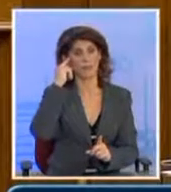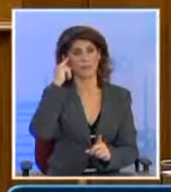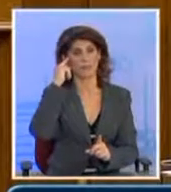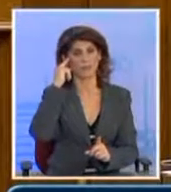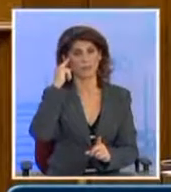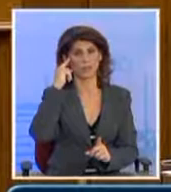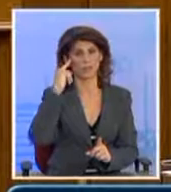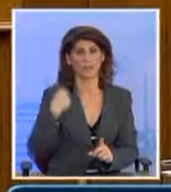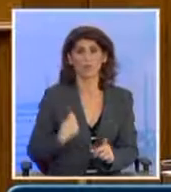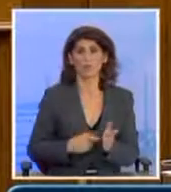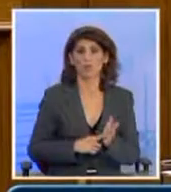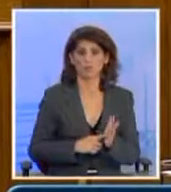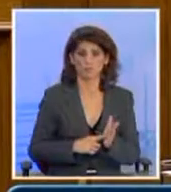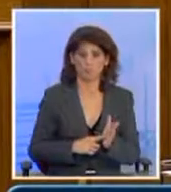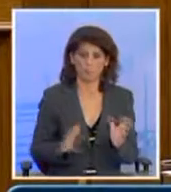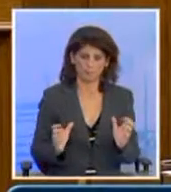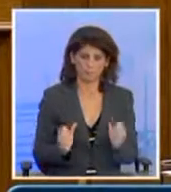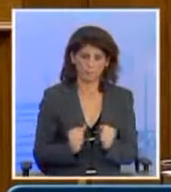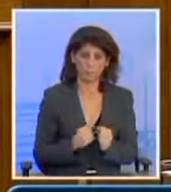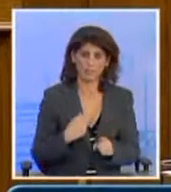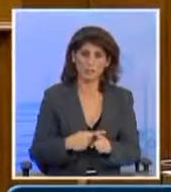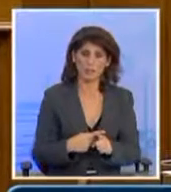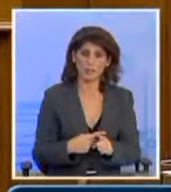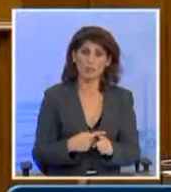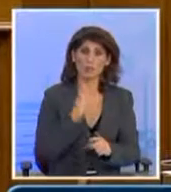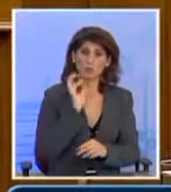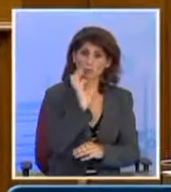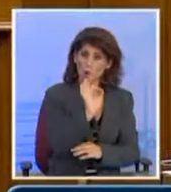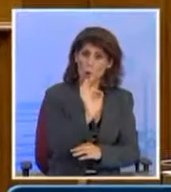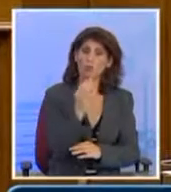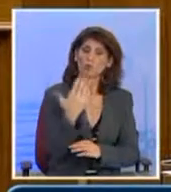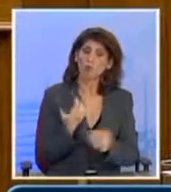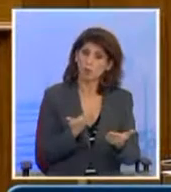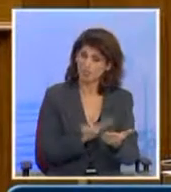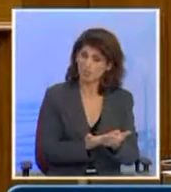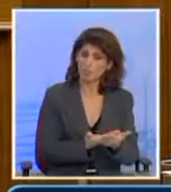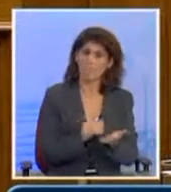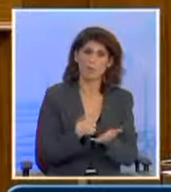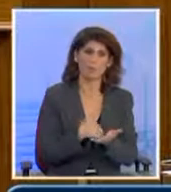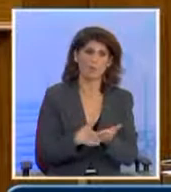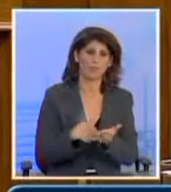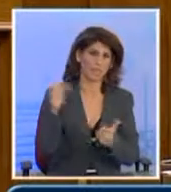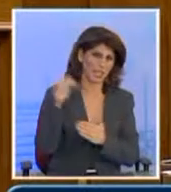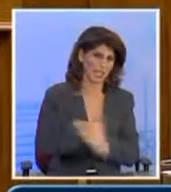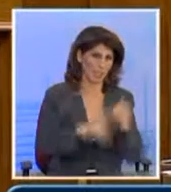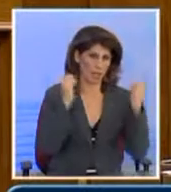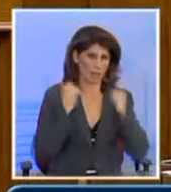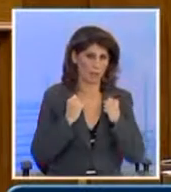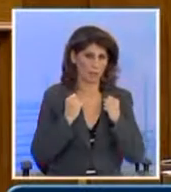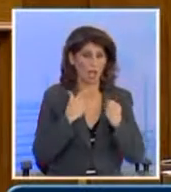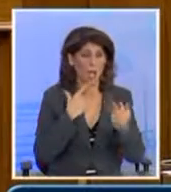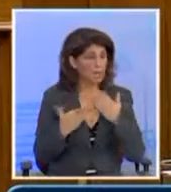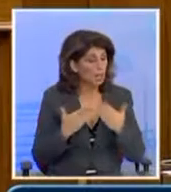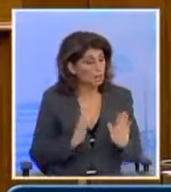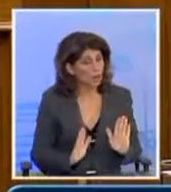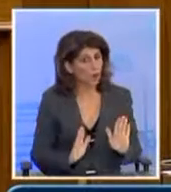τη δημοσιονομική στενότητα της χώρας και τους δημοσιονομικούς στόχους που έχουν τεθεί προκειμένου να αποφευθεί χρεοκοπία. Κατανοώ